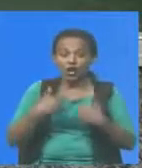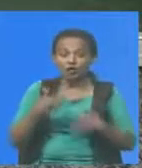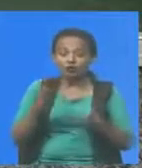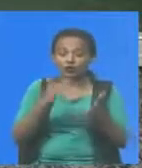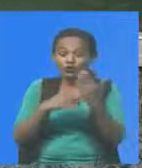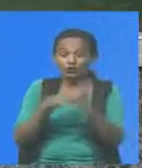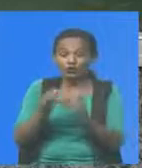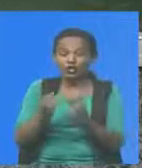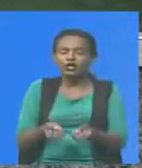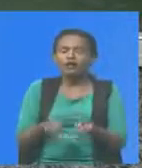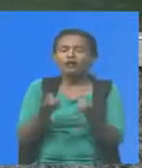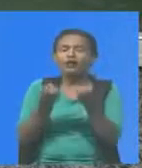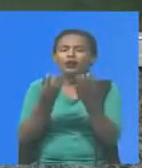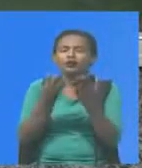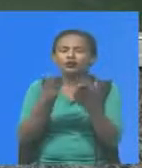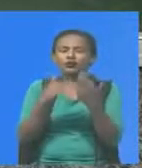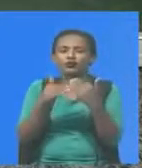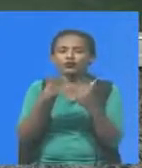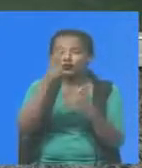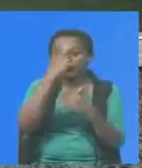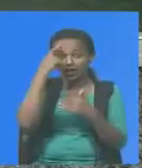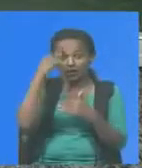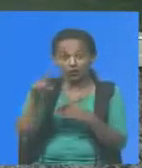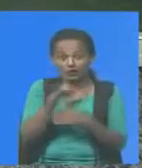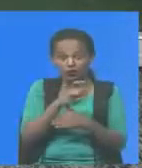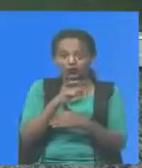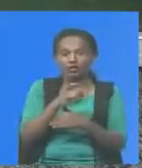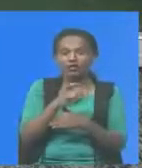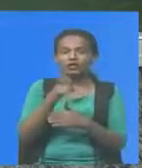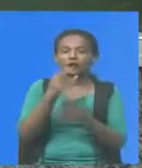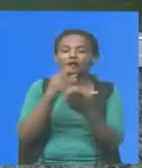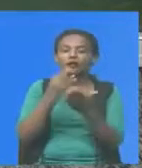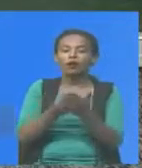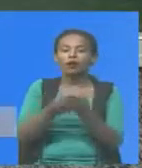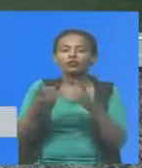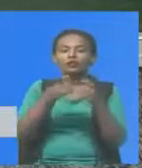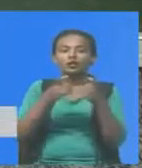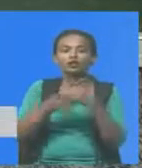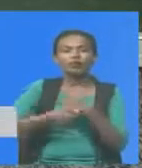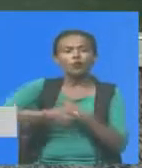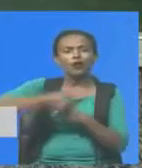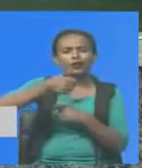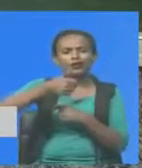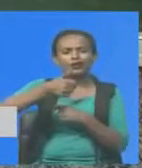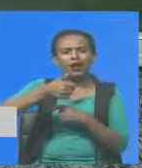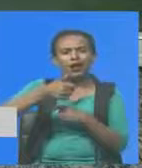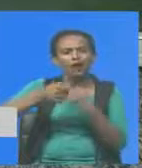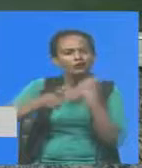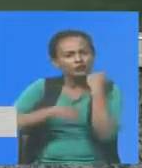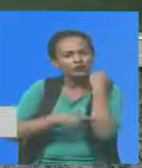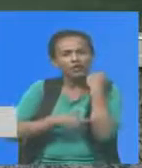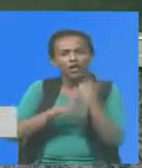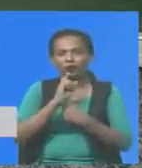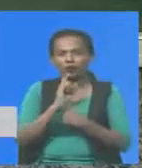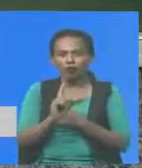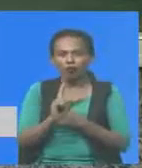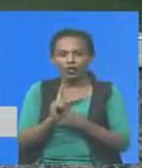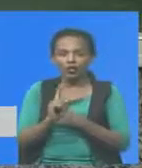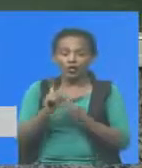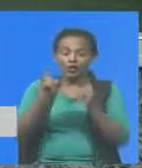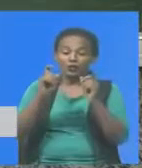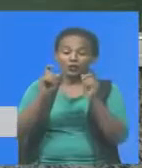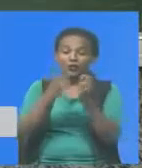ችግሮች ምክንያት መሆኑ የሚታወቅ ሲሆን የመልካም አስተዳደር ዋነኛ ጠንቅም ነው። በፍትህ ስርዓቱ